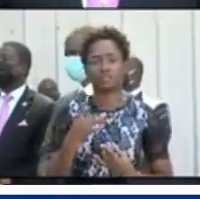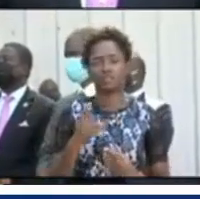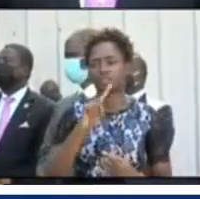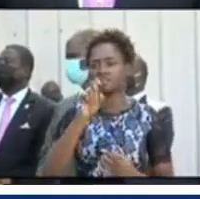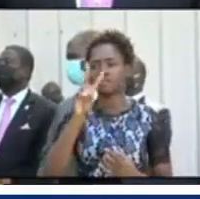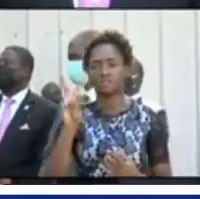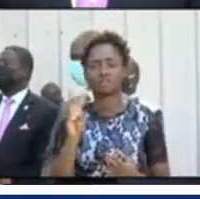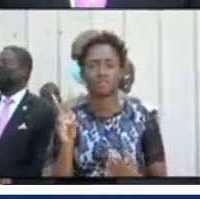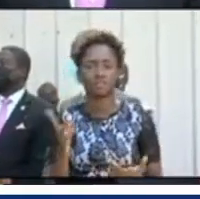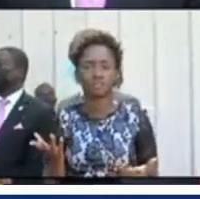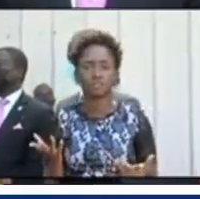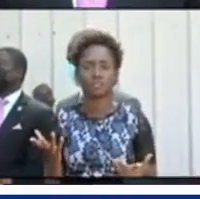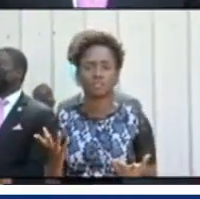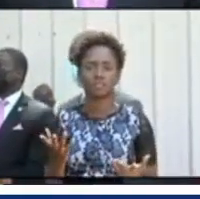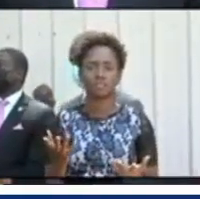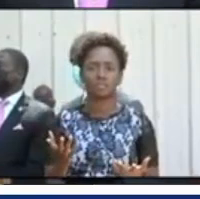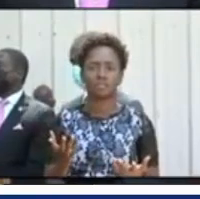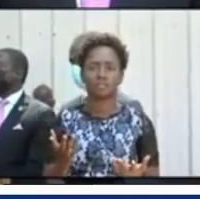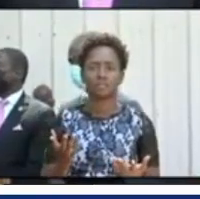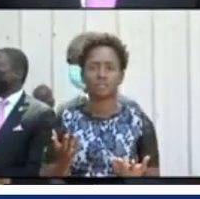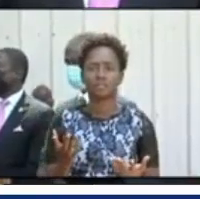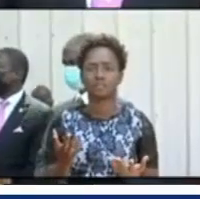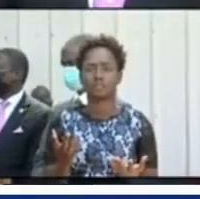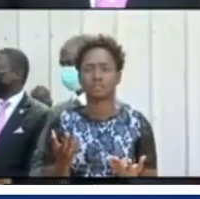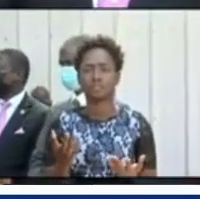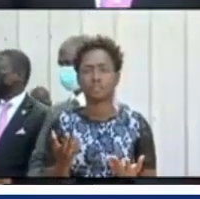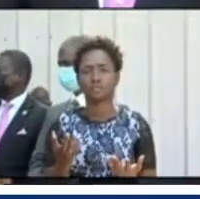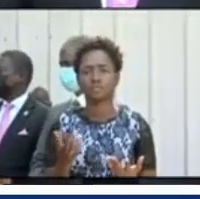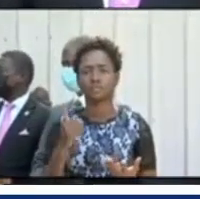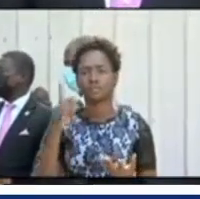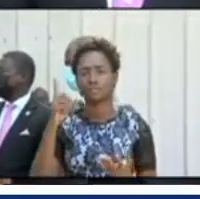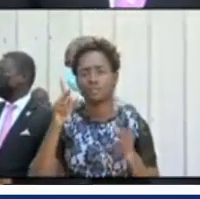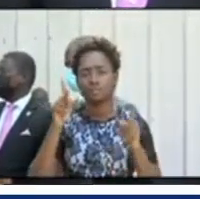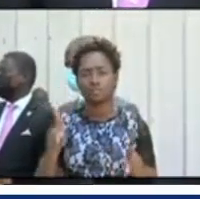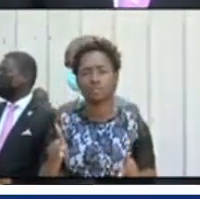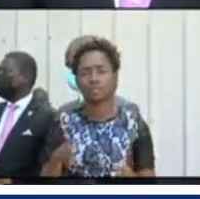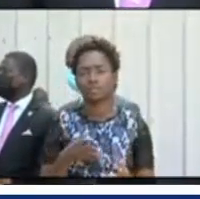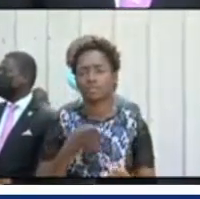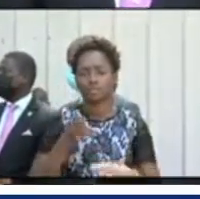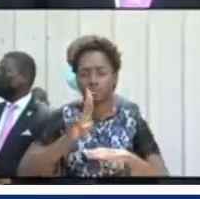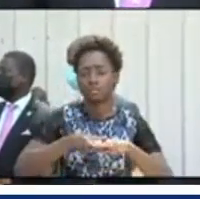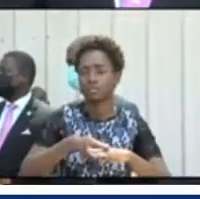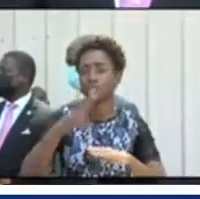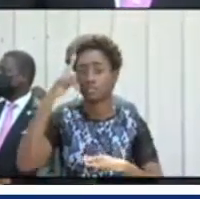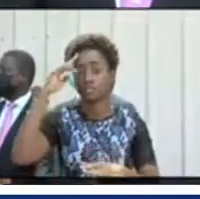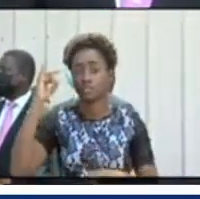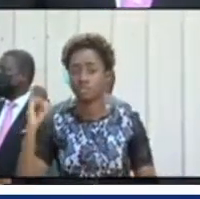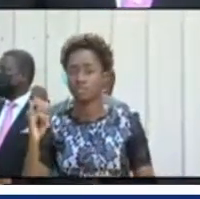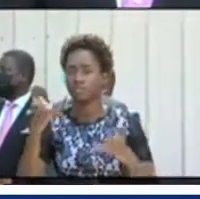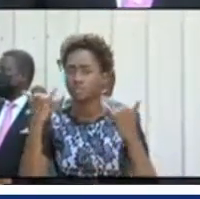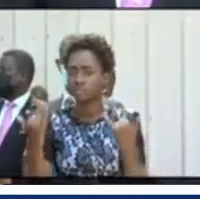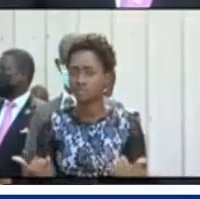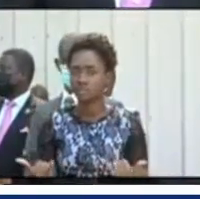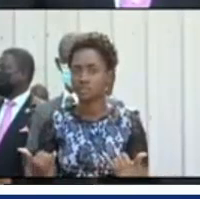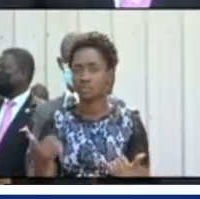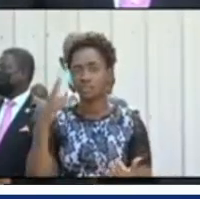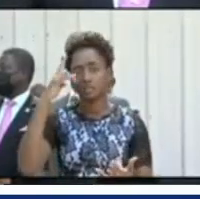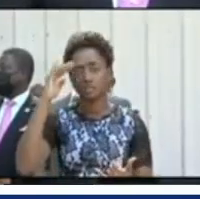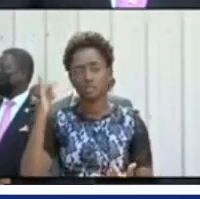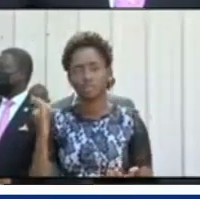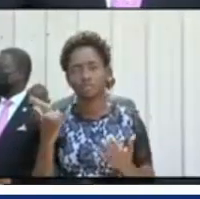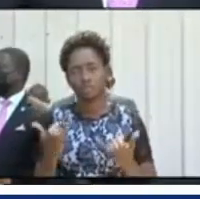bandit que ou c'est un citoyen normal ou c'est haïtien. Ça veut dire aujourd'hui, le